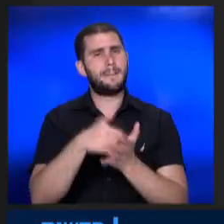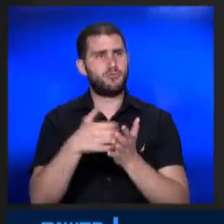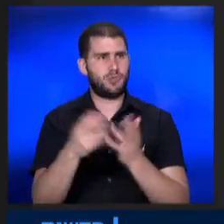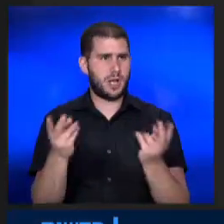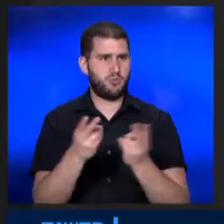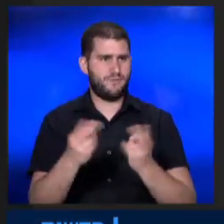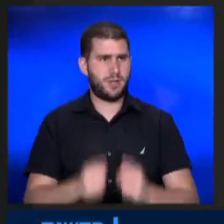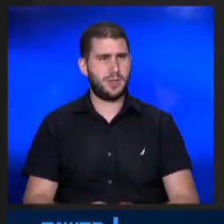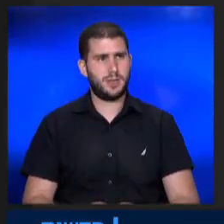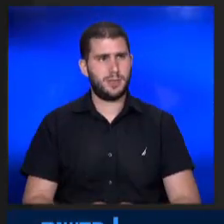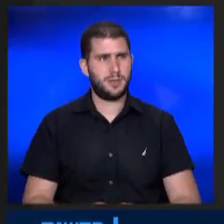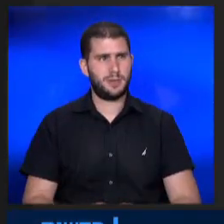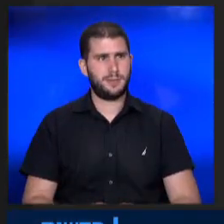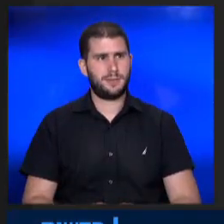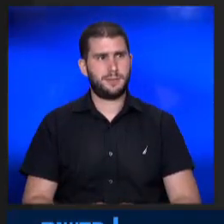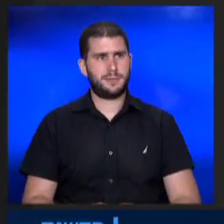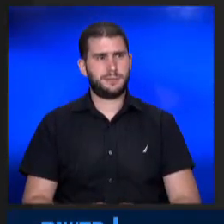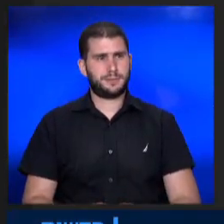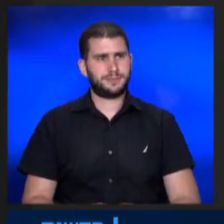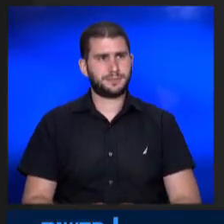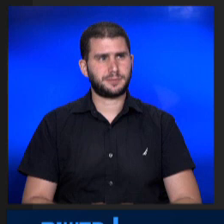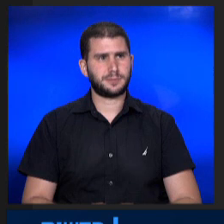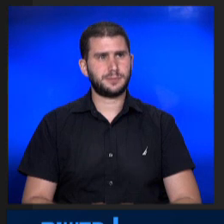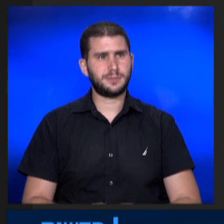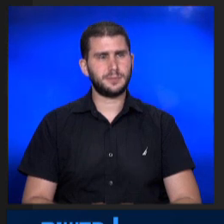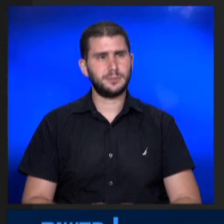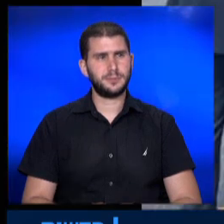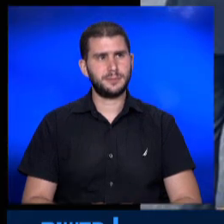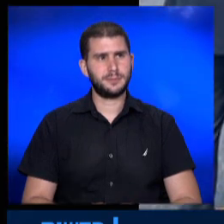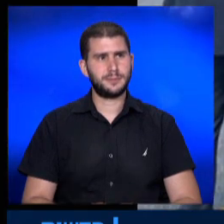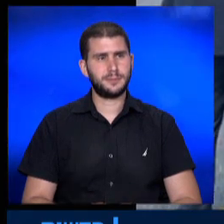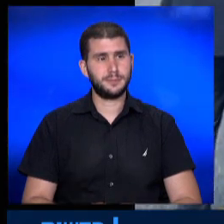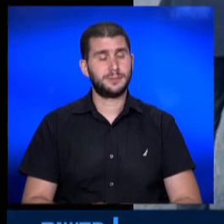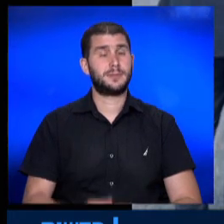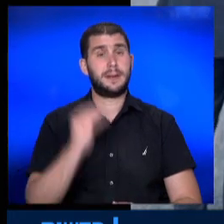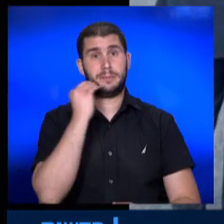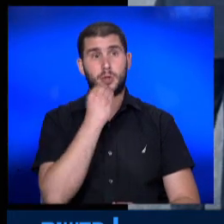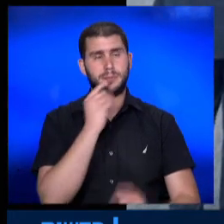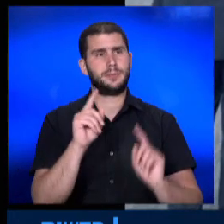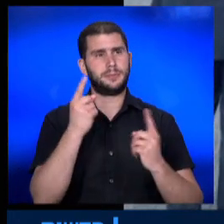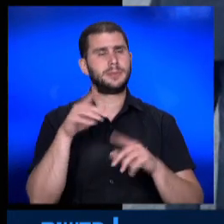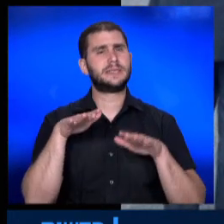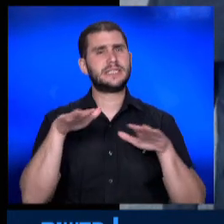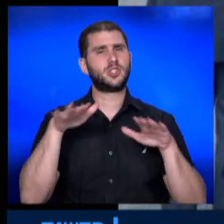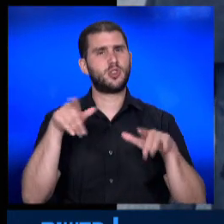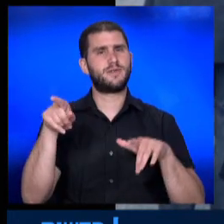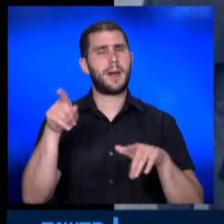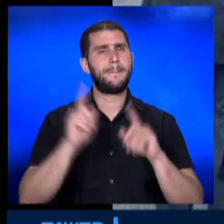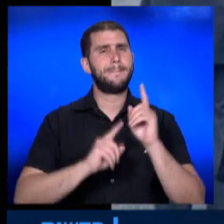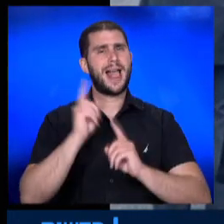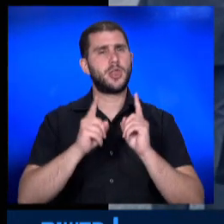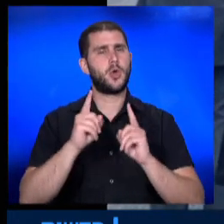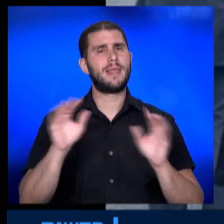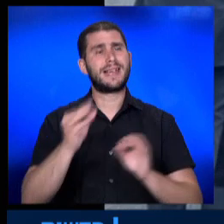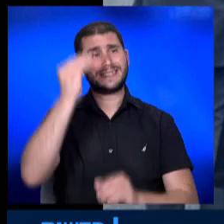ma naturalmente le indagini sono ancora in corso. בצהריים נערך בנמל התעופה במילאנו טקס